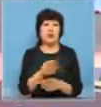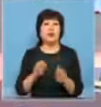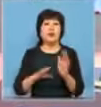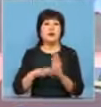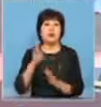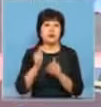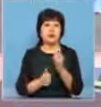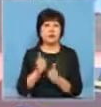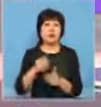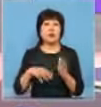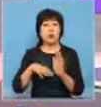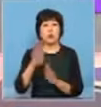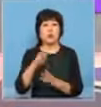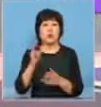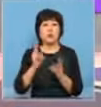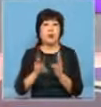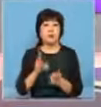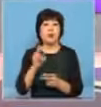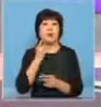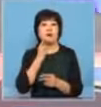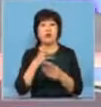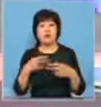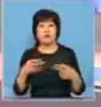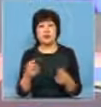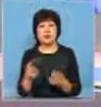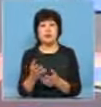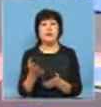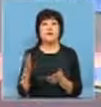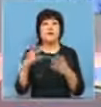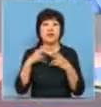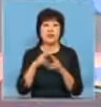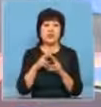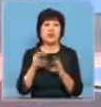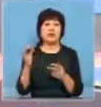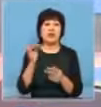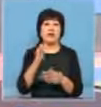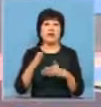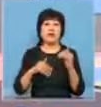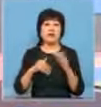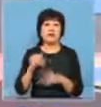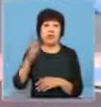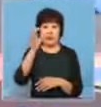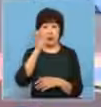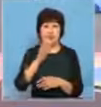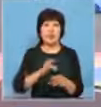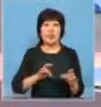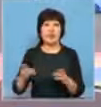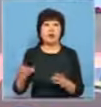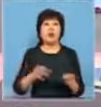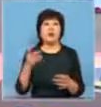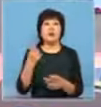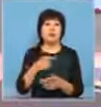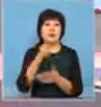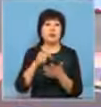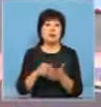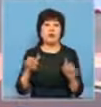и кондитеров. Свое кулинарное мастерство демонстрировали учащиеся технического и профессионального образования региона на базе одного из